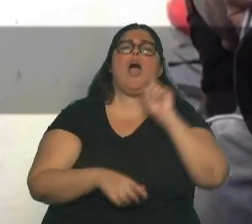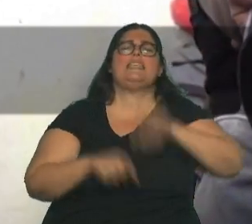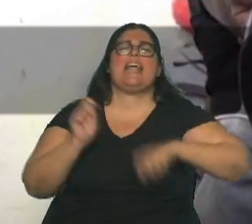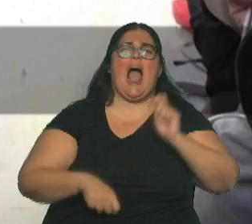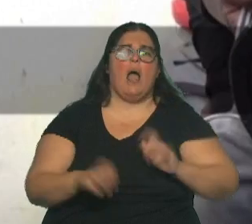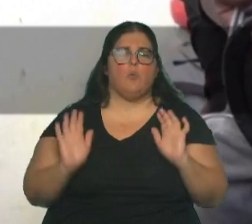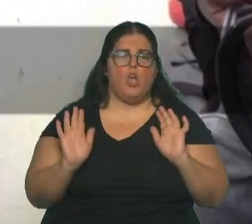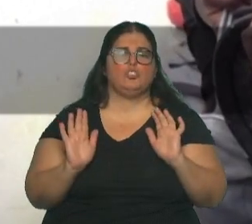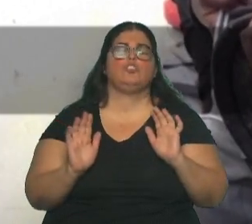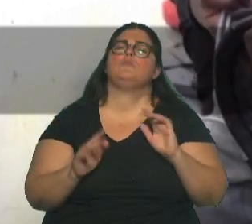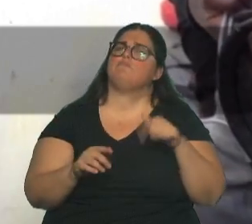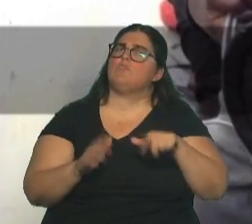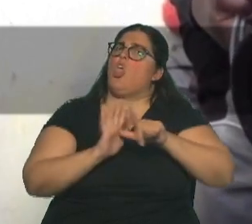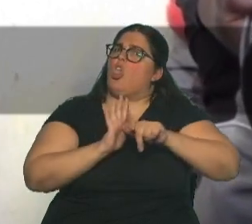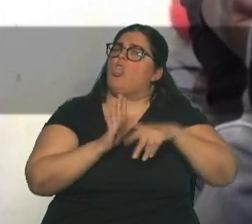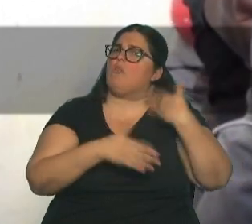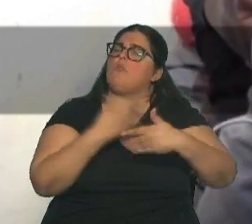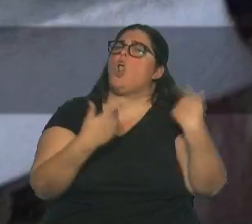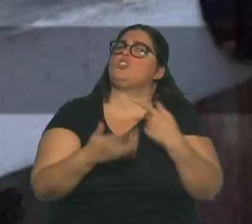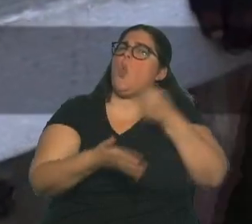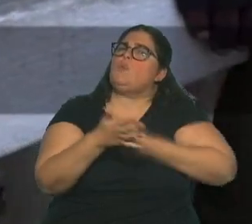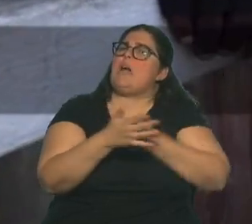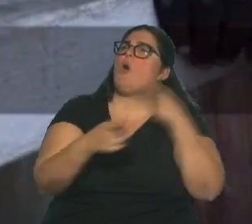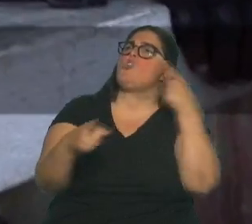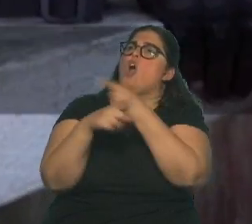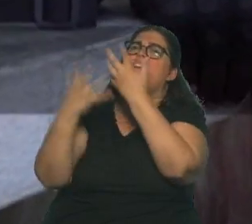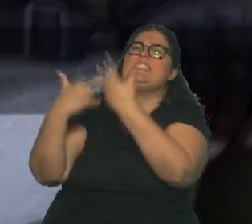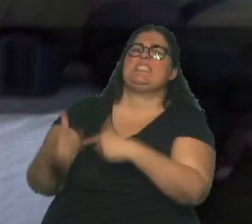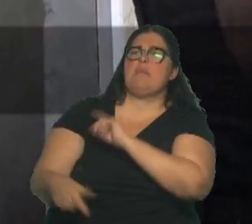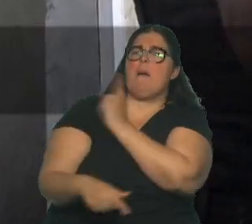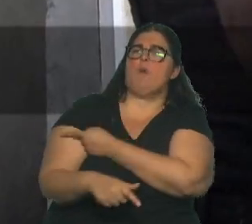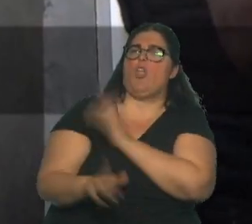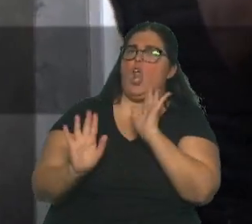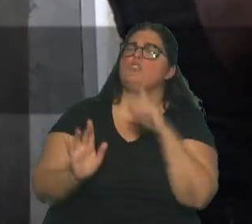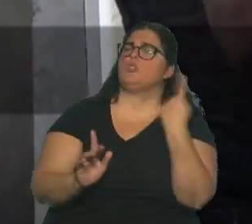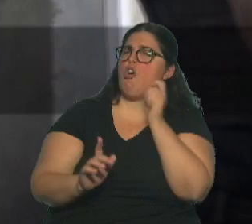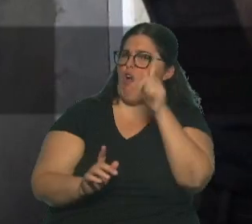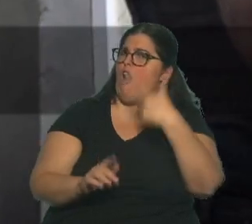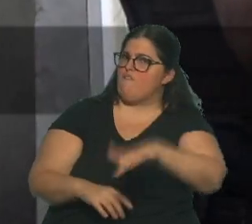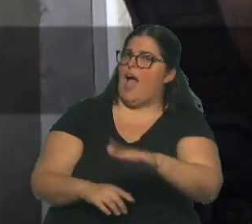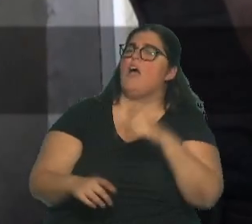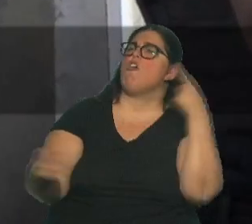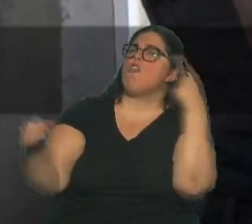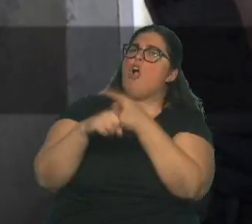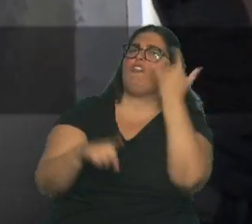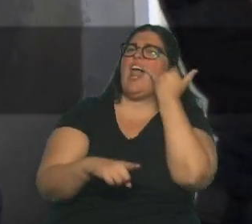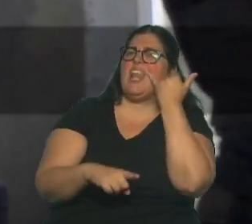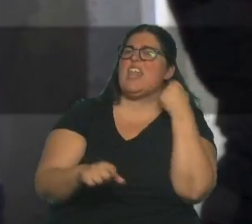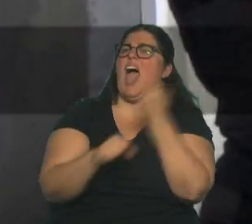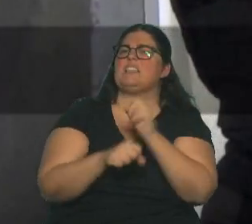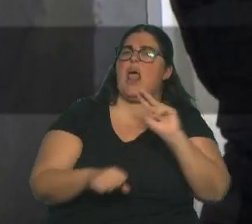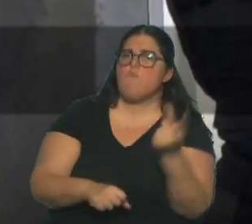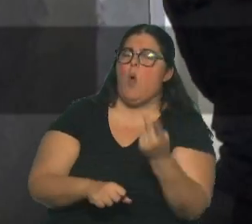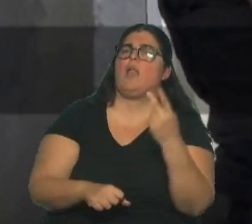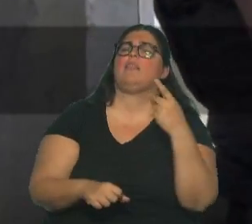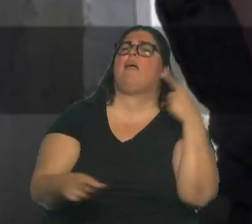temps. Nous avons contre un système qui est fort, mais nous avons préféré atteindre l'objectif. Nous avons contre Ariel Henry jusqu'à dernier goutte de sang.